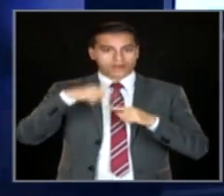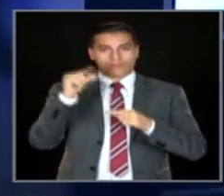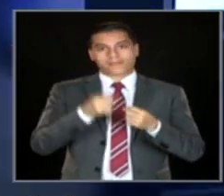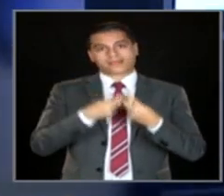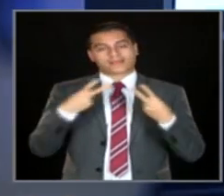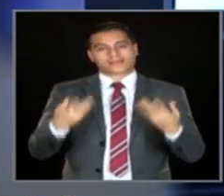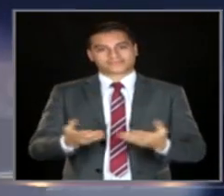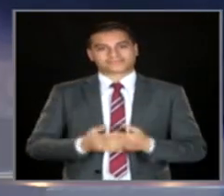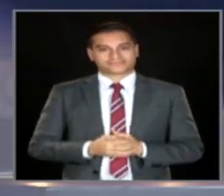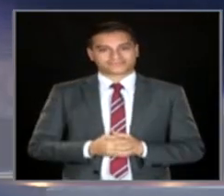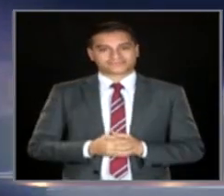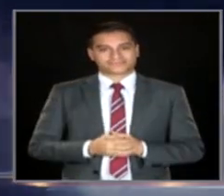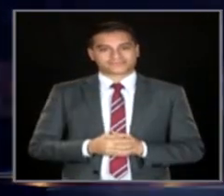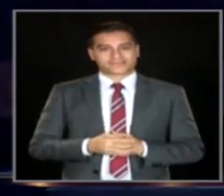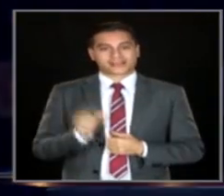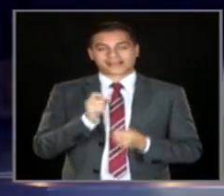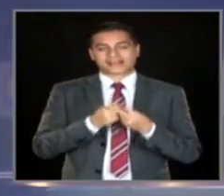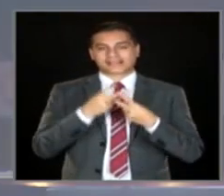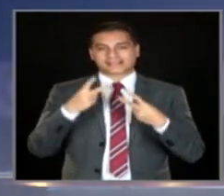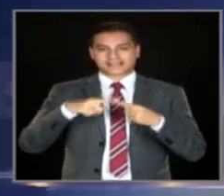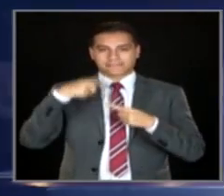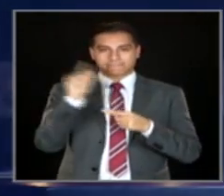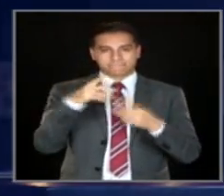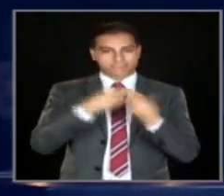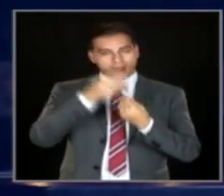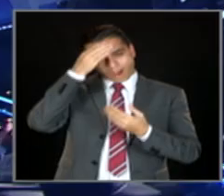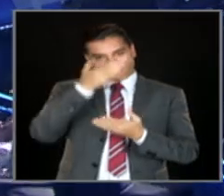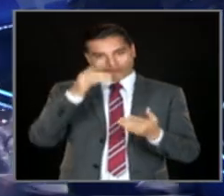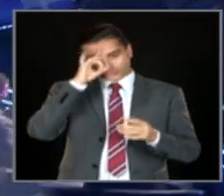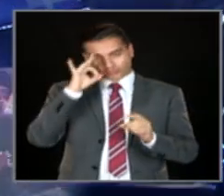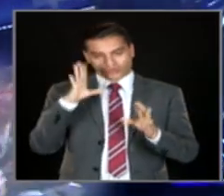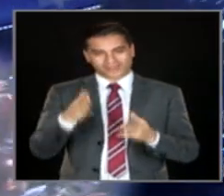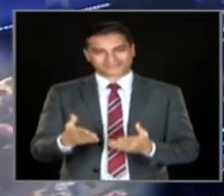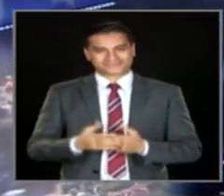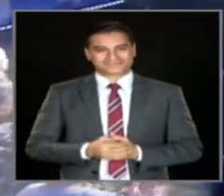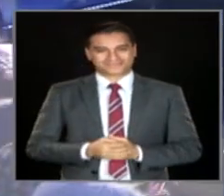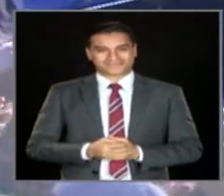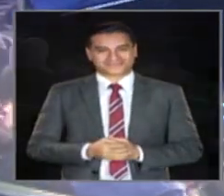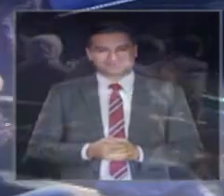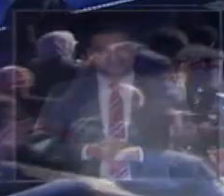النهائي إن شاء الله. وإلى اللقاء وحلقة جديدة مع العباقرة.